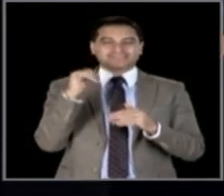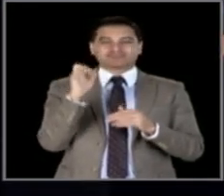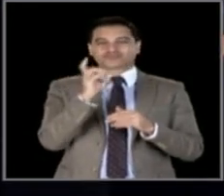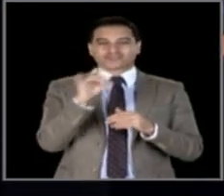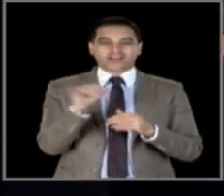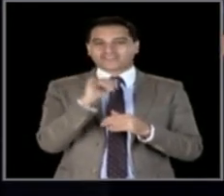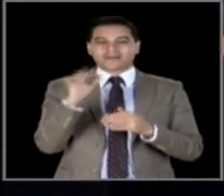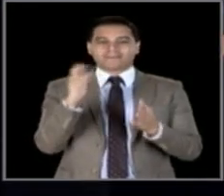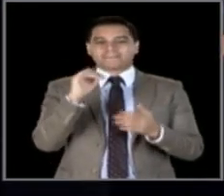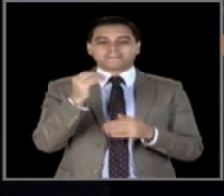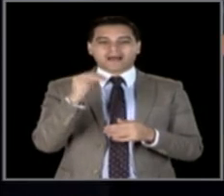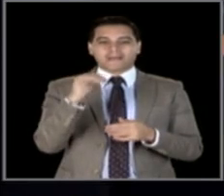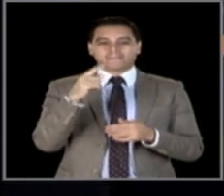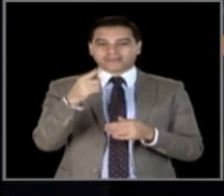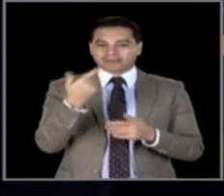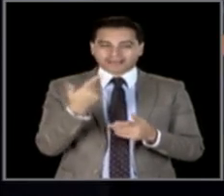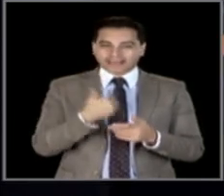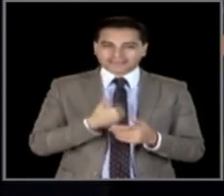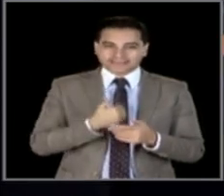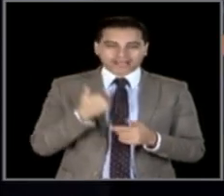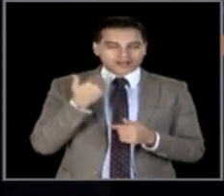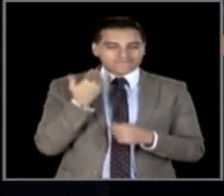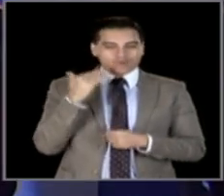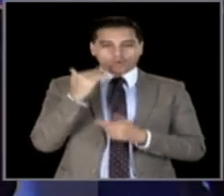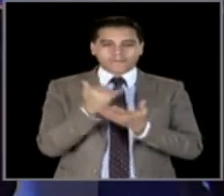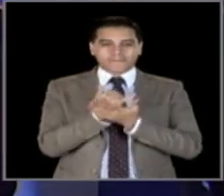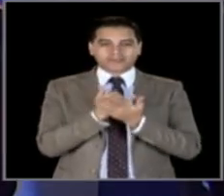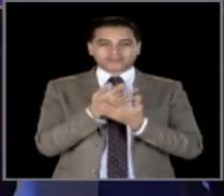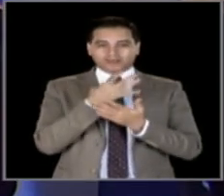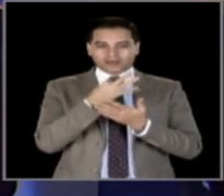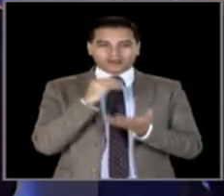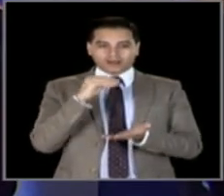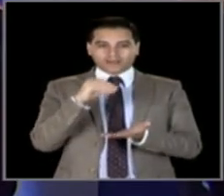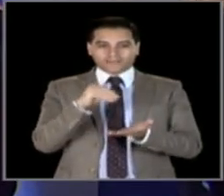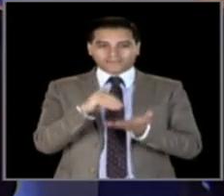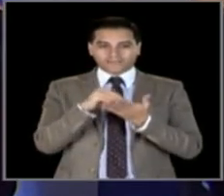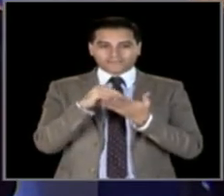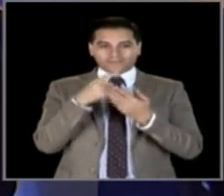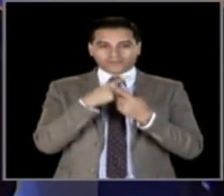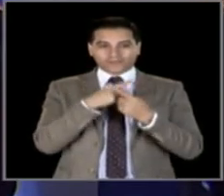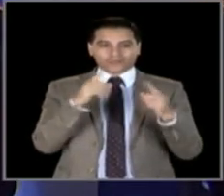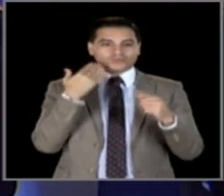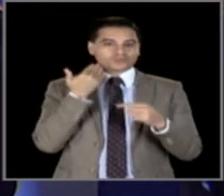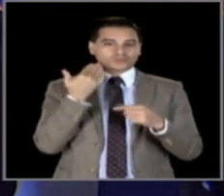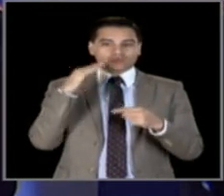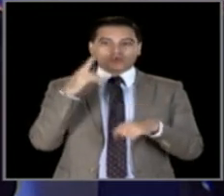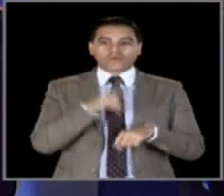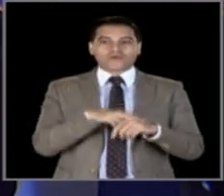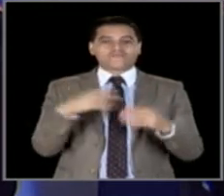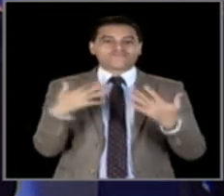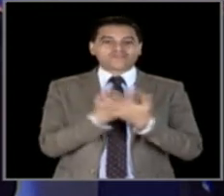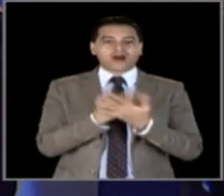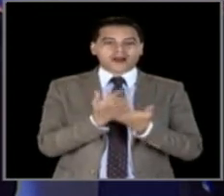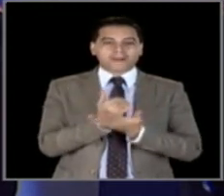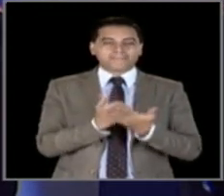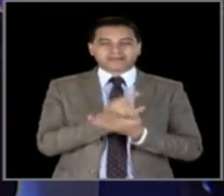احساسك ايه؟ انا فخور ان مدرستي اختارتني ان انا اشارك وامثل كانوي العظيم، وفرحان ان مدرستنا ما